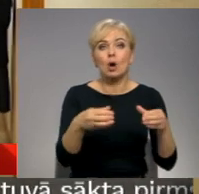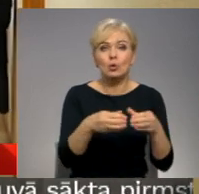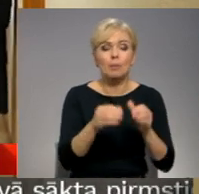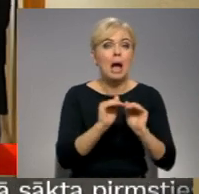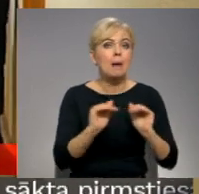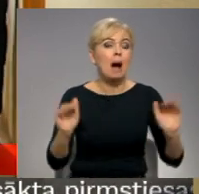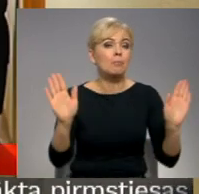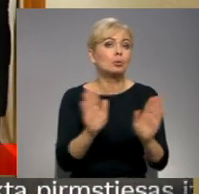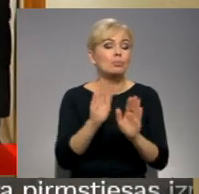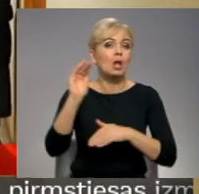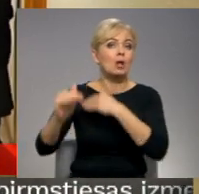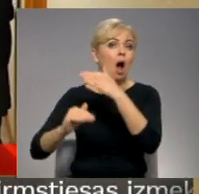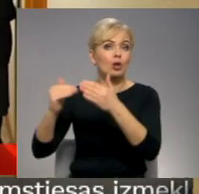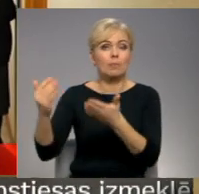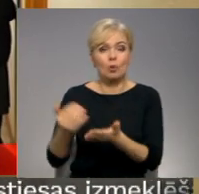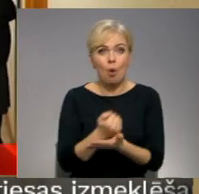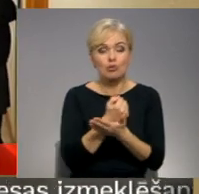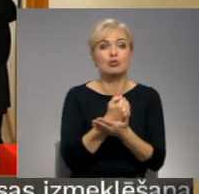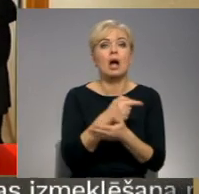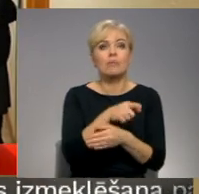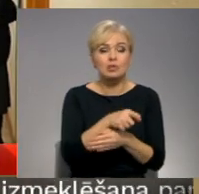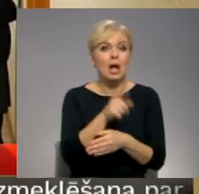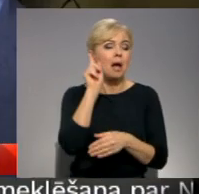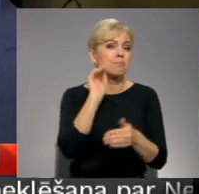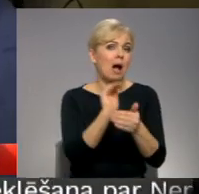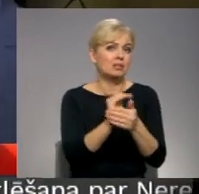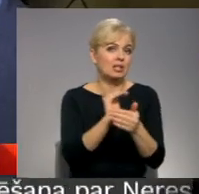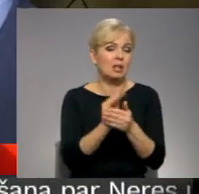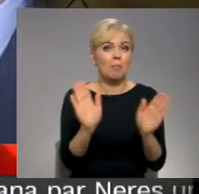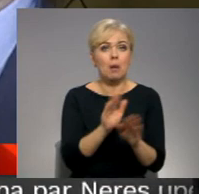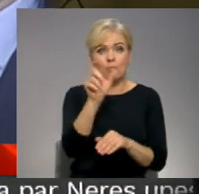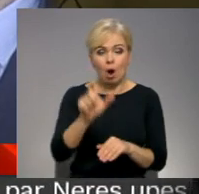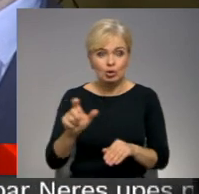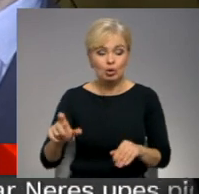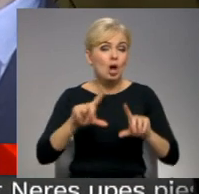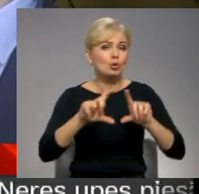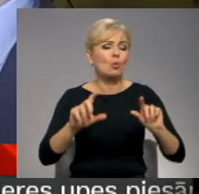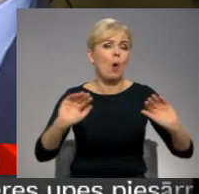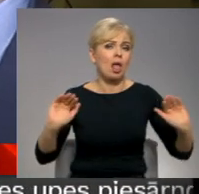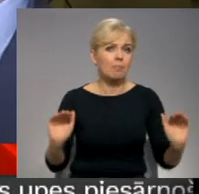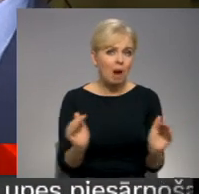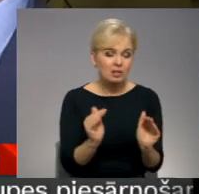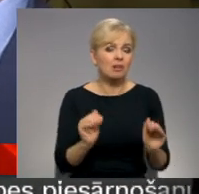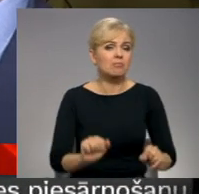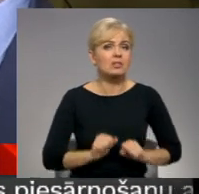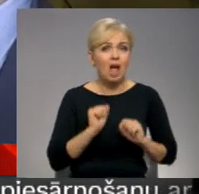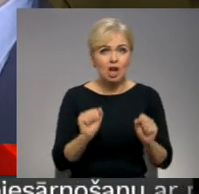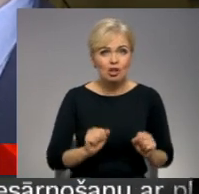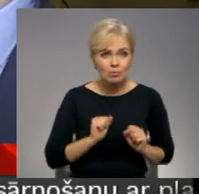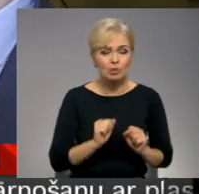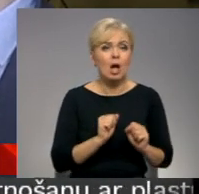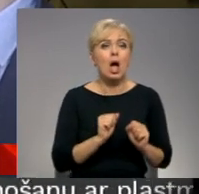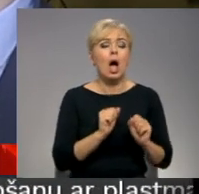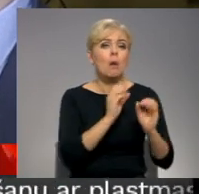pamata muzikālajai karjerai guvuši arī vairāk šodien zināmi mūziķi. Skola nav liela, bet cenšamies, protams,